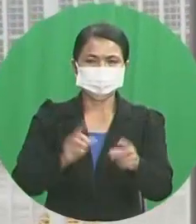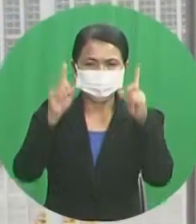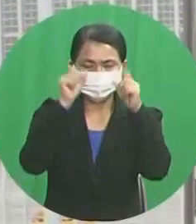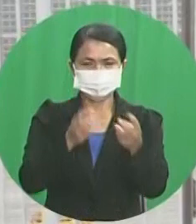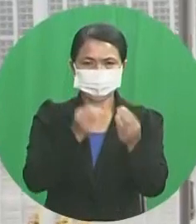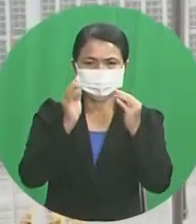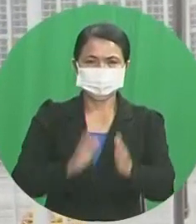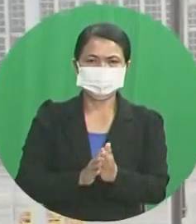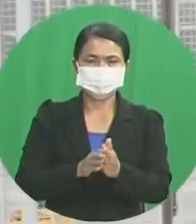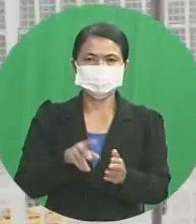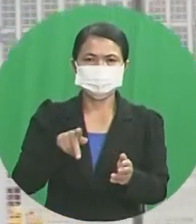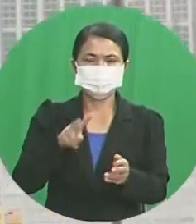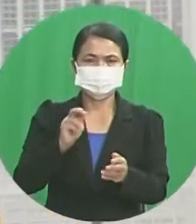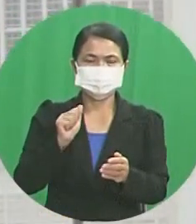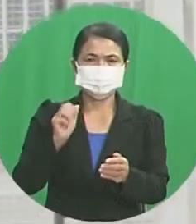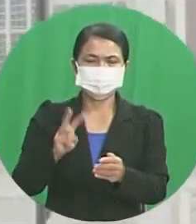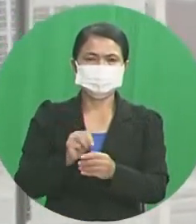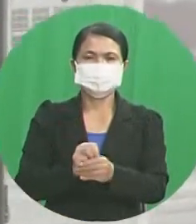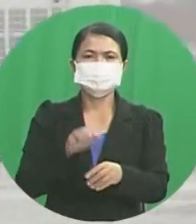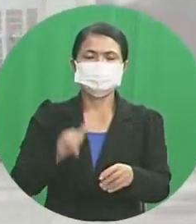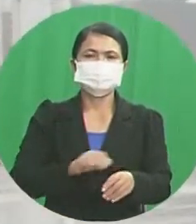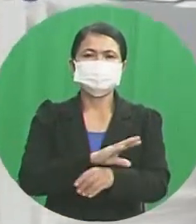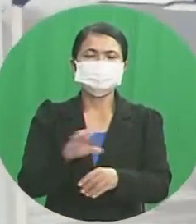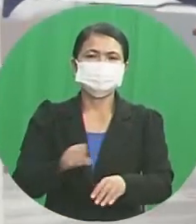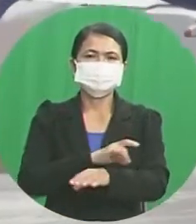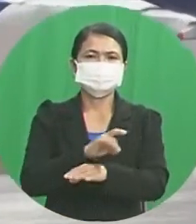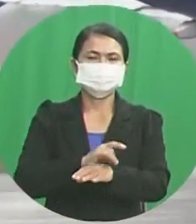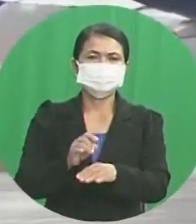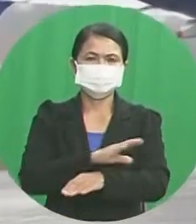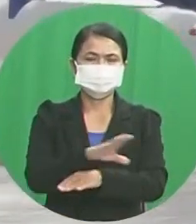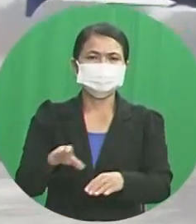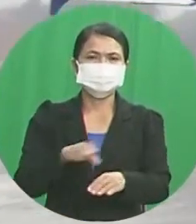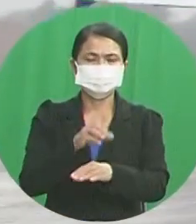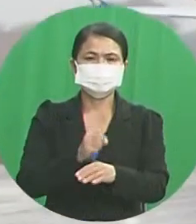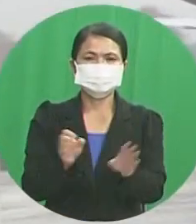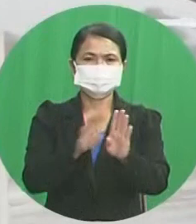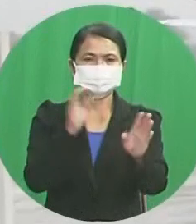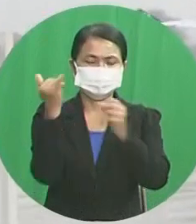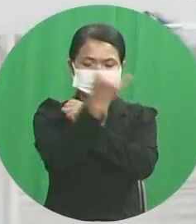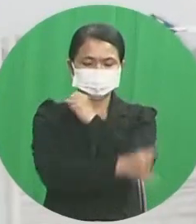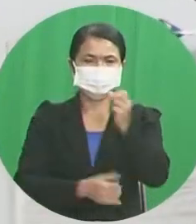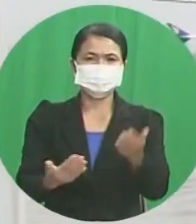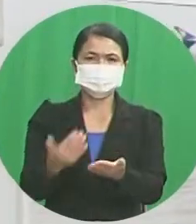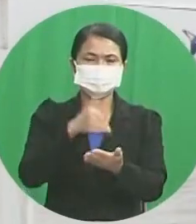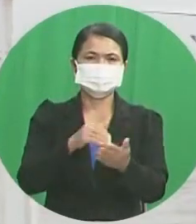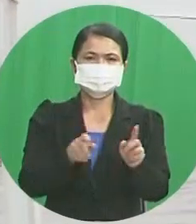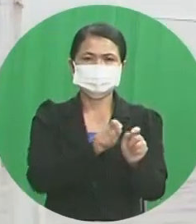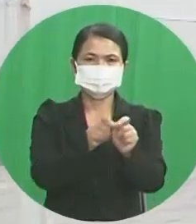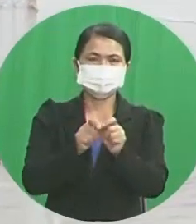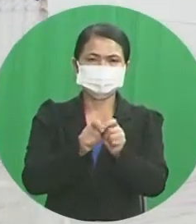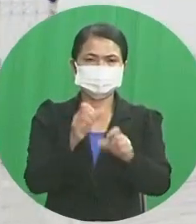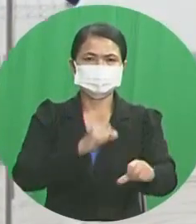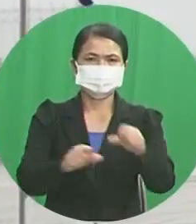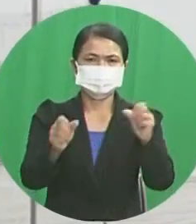ត្តមនាយករដ្ឋមន្ត្រីផនខំវិផាវ៉ាន់នៅកម្ពុជាក្នុងអំឡុងពេលដែលកម្ពុជាកំពុងបើកប្រទេសឡើងវិញនិងរួមចំណែកក្នុង